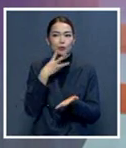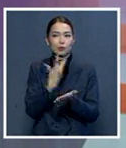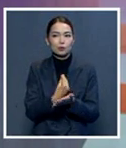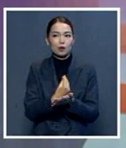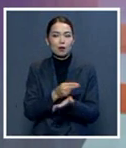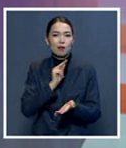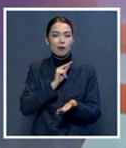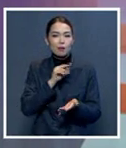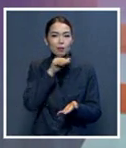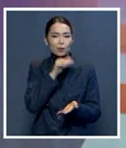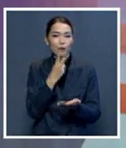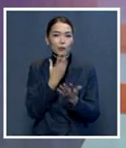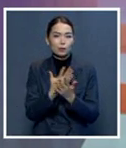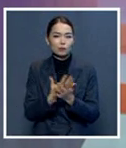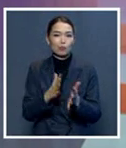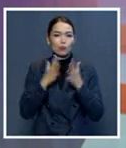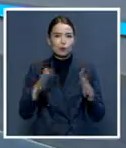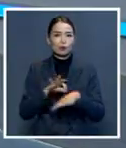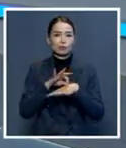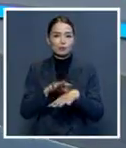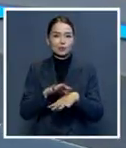бір үлкен шараны ұйымдастырып отырмыз.